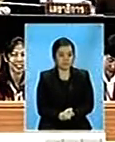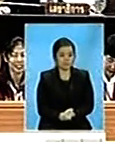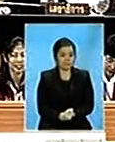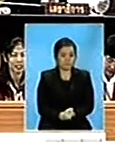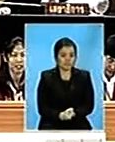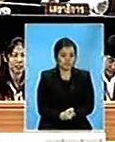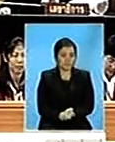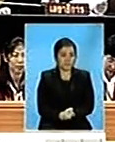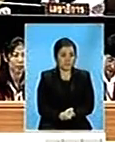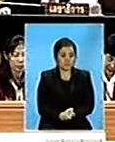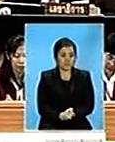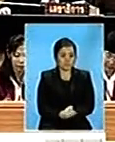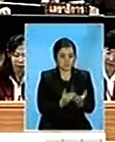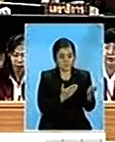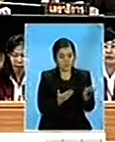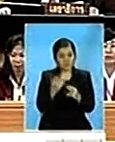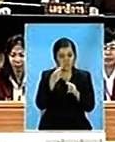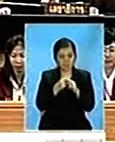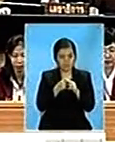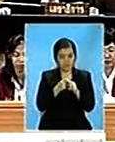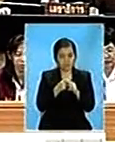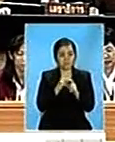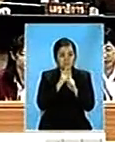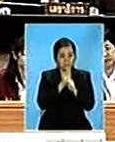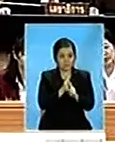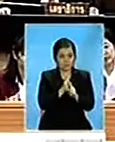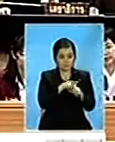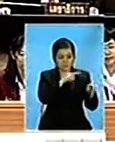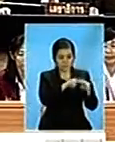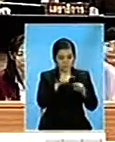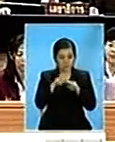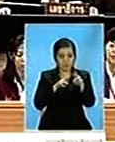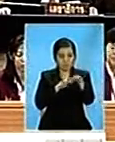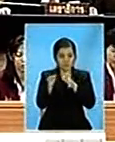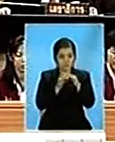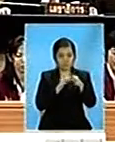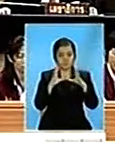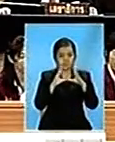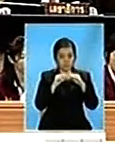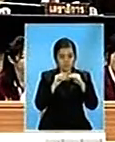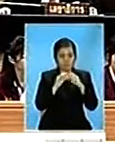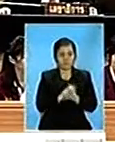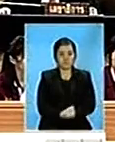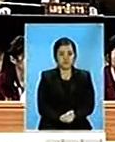ขอเชิญผู้มีรายชื่อดังต่อไปนี้นะครับเข้าร่วมชี้แจงในที่ประชุมครับ